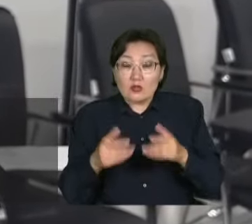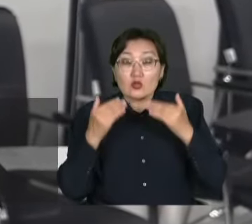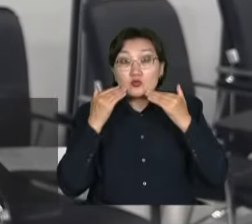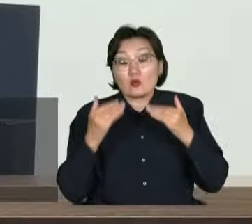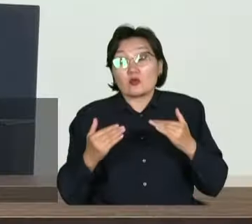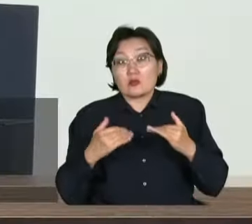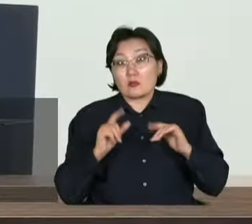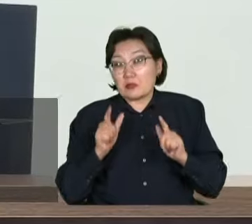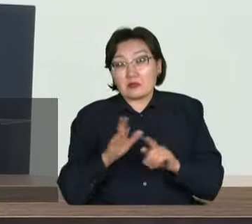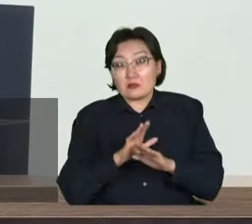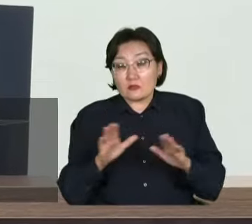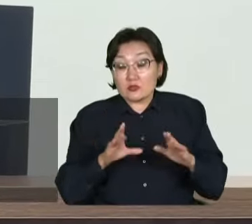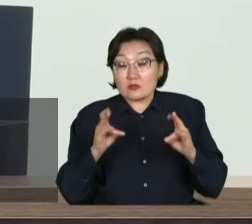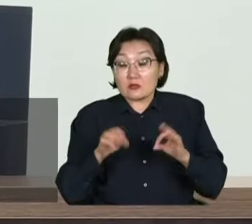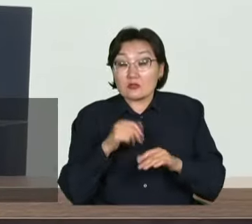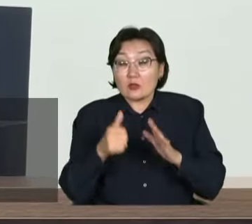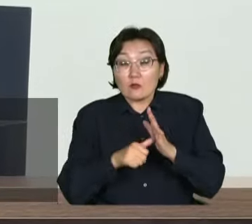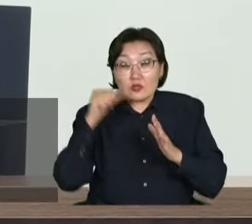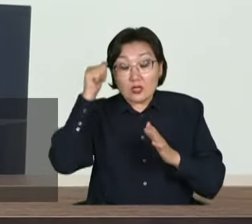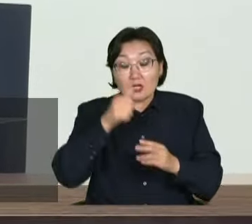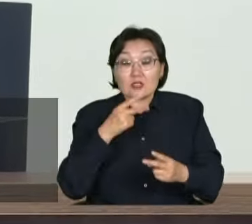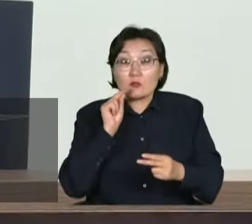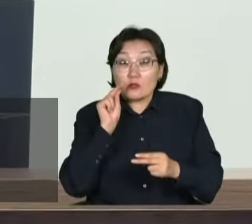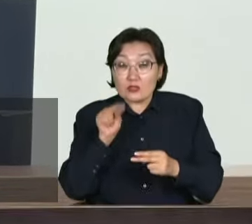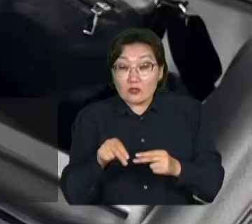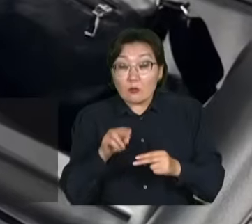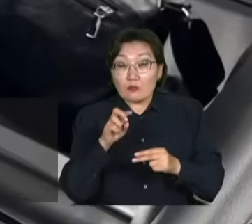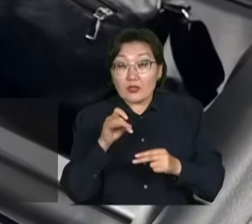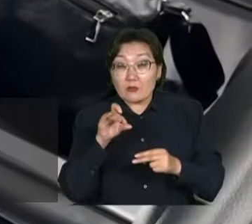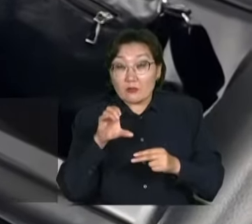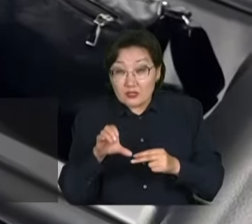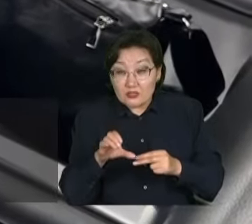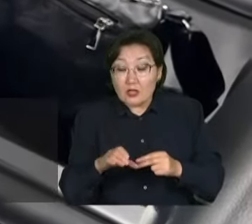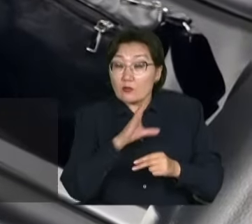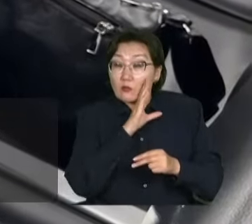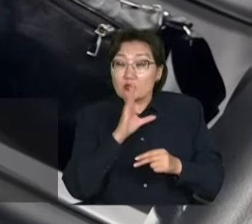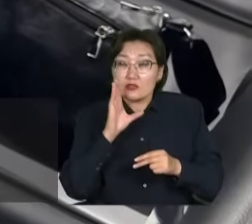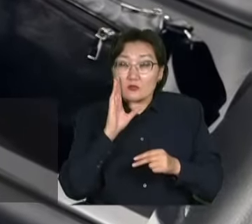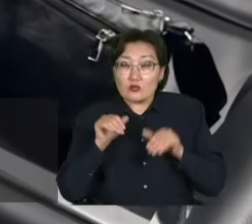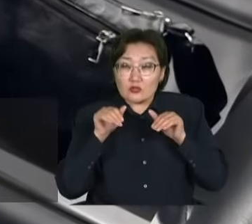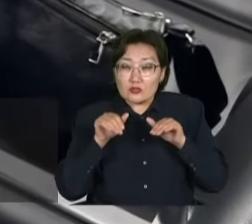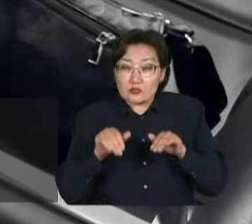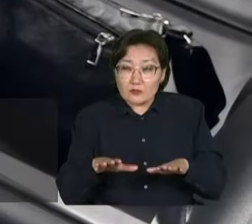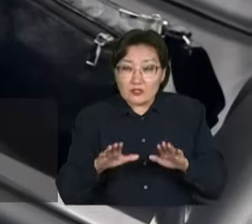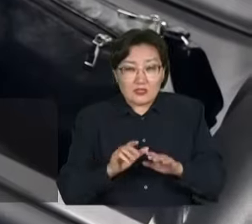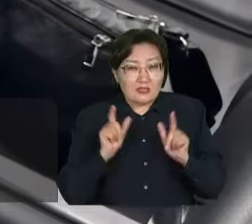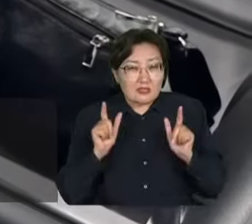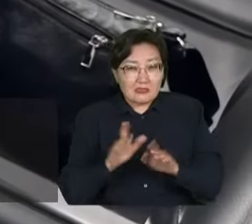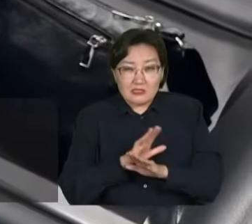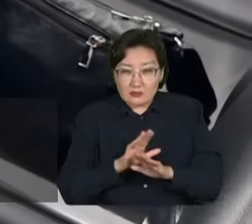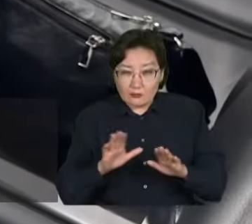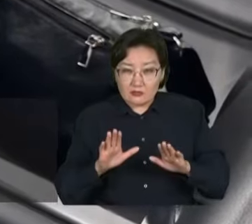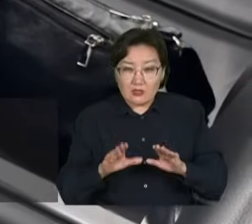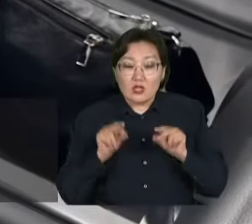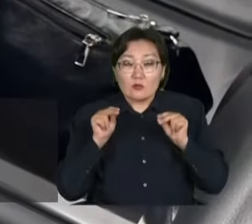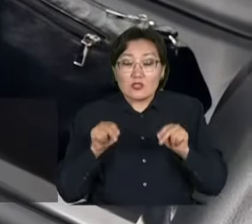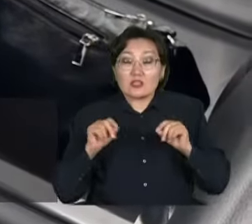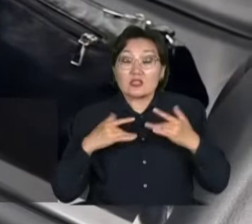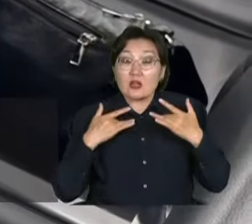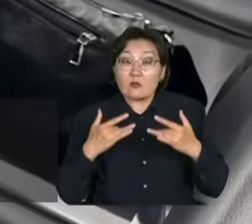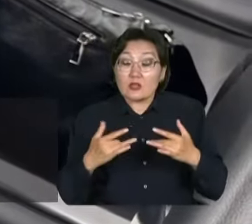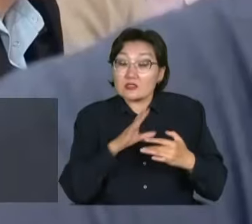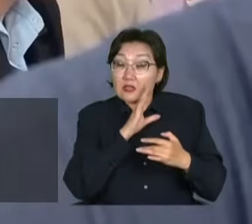мойындамады. Алайда 16 жылға сотталған бейбарыс Беріктің анасы үкіммен мүлде келіспеймін дейді. Әділдікті талап